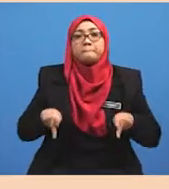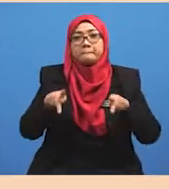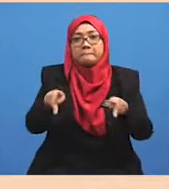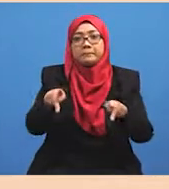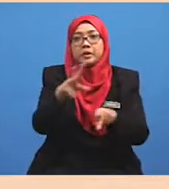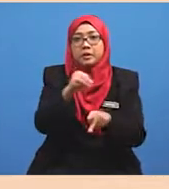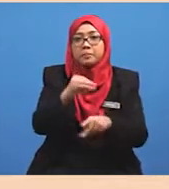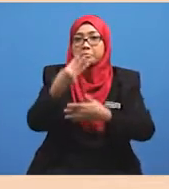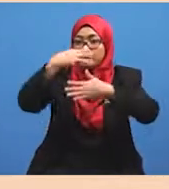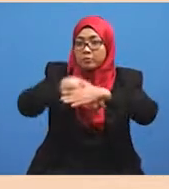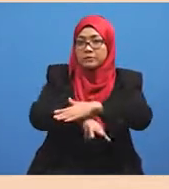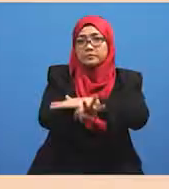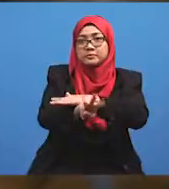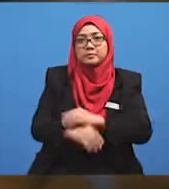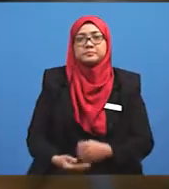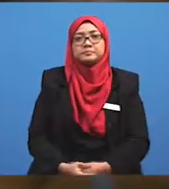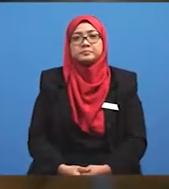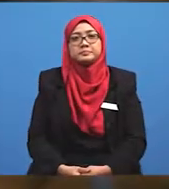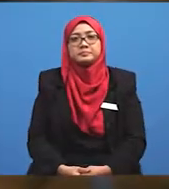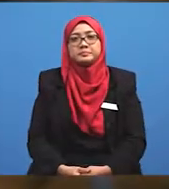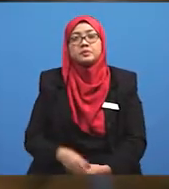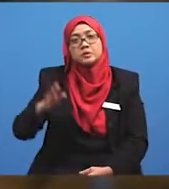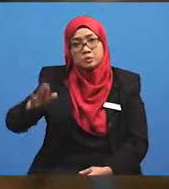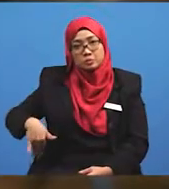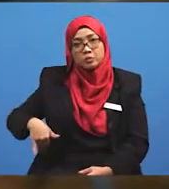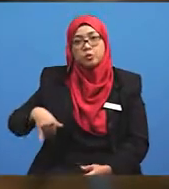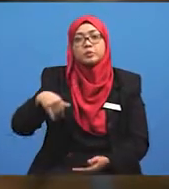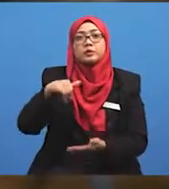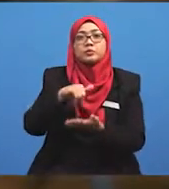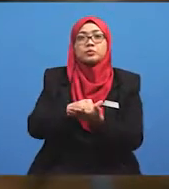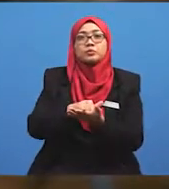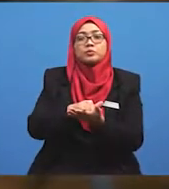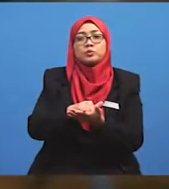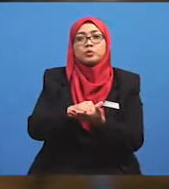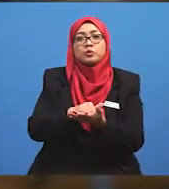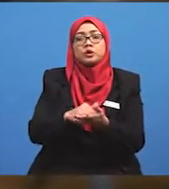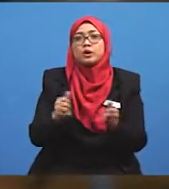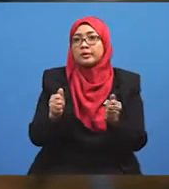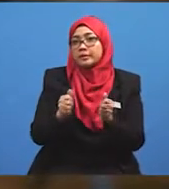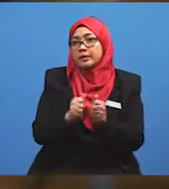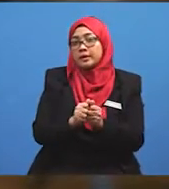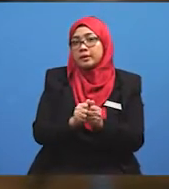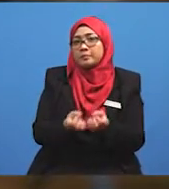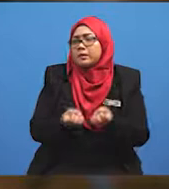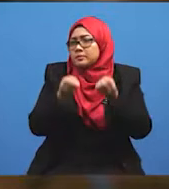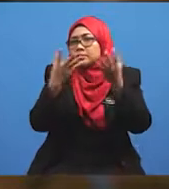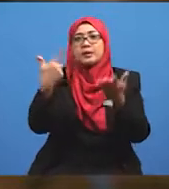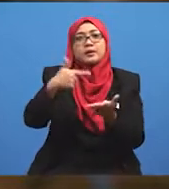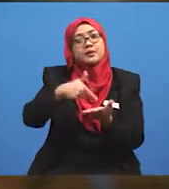berwawasan sebelum chegou terangkai dengan lebih lanjut